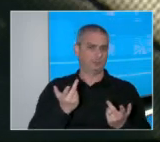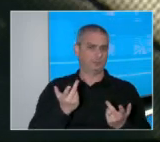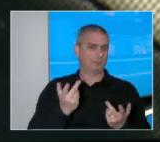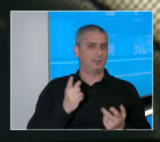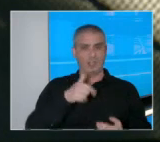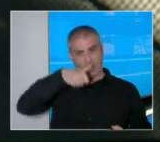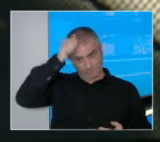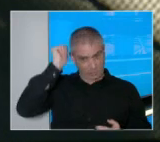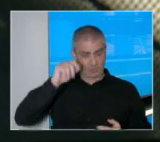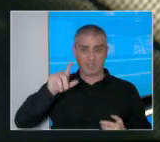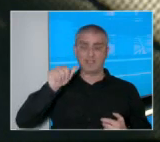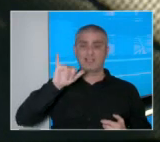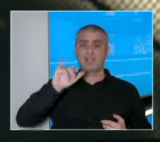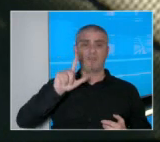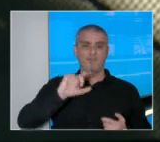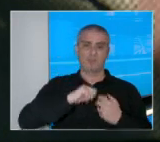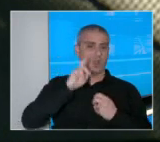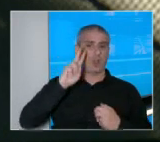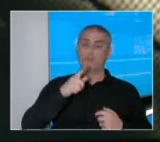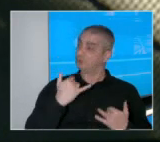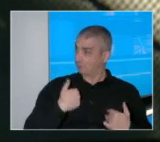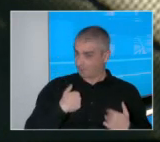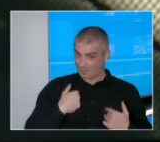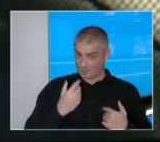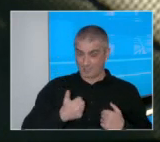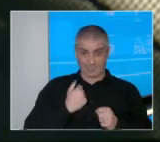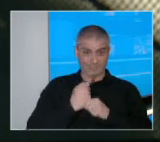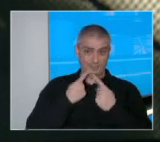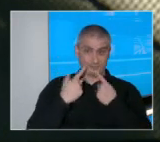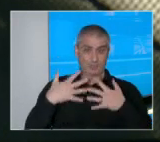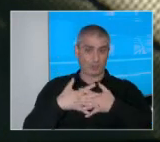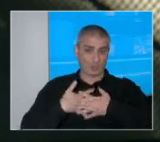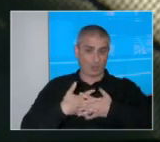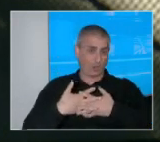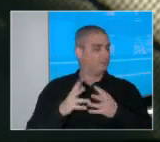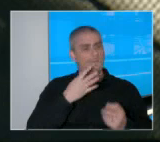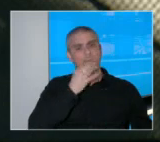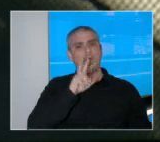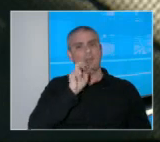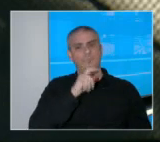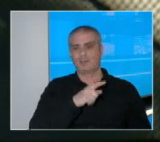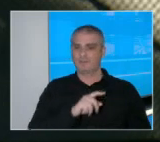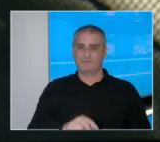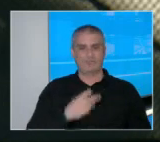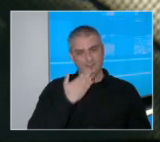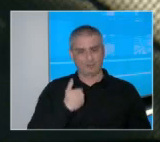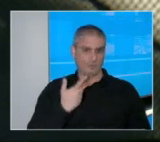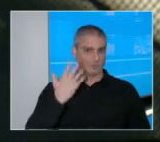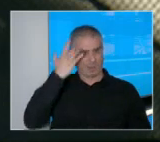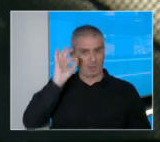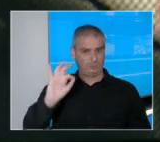בידך? אמיר אוחנה, יריב לוין או הילד שקד? עכשיו אתה רוצה שאני גם מנהל את המסע ומתן הקואליציוני. לא, העדפה. שתף אותנו